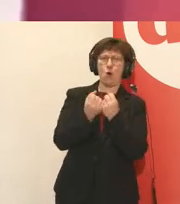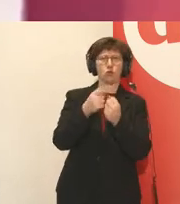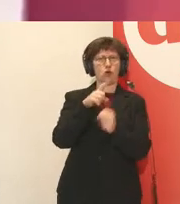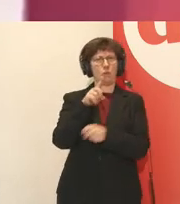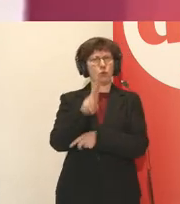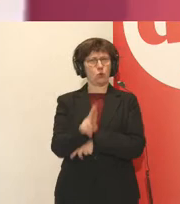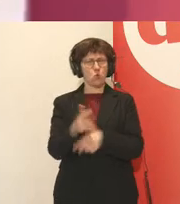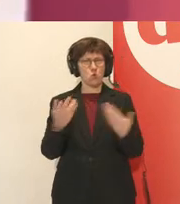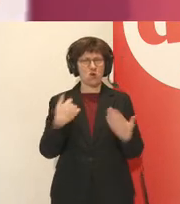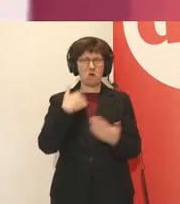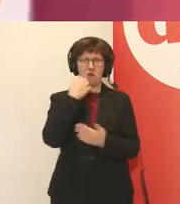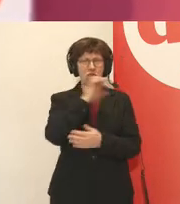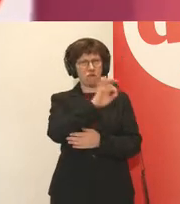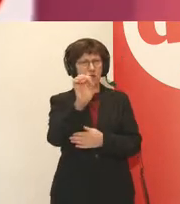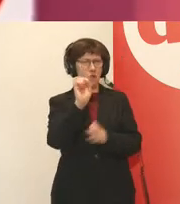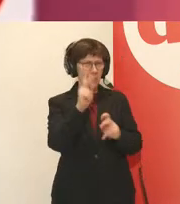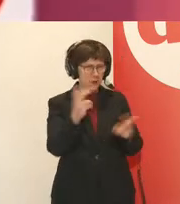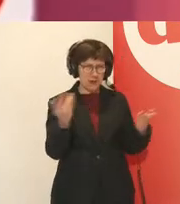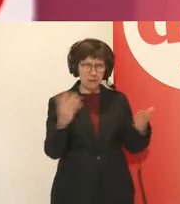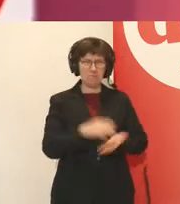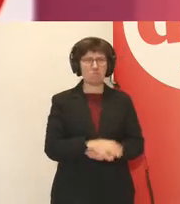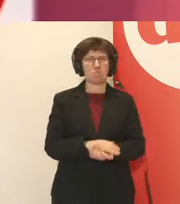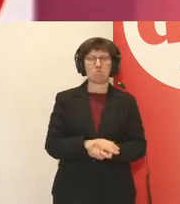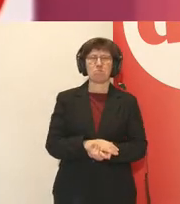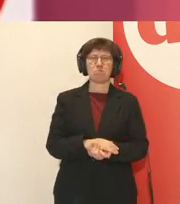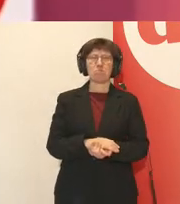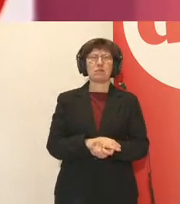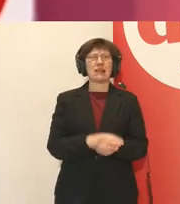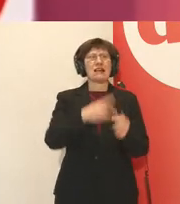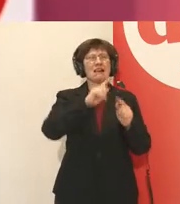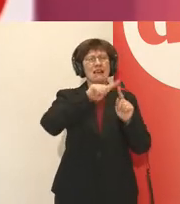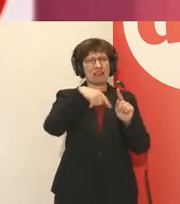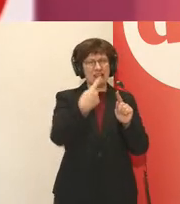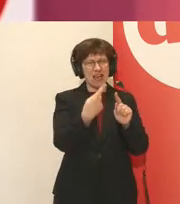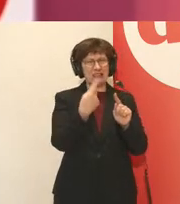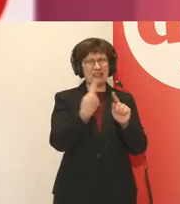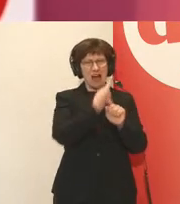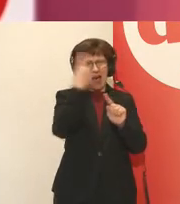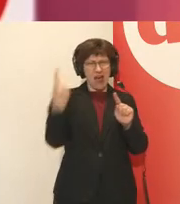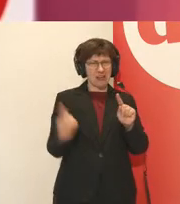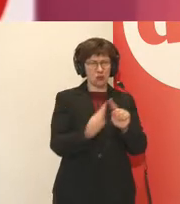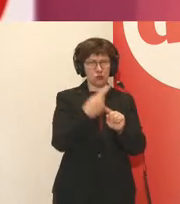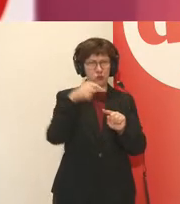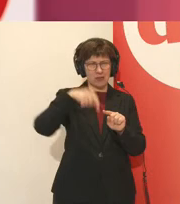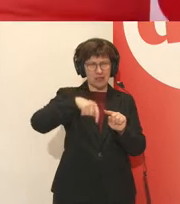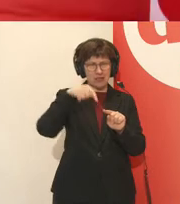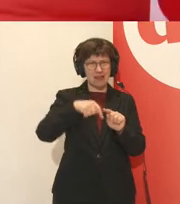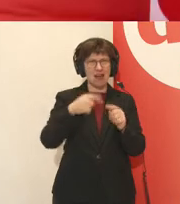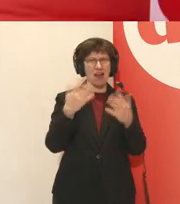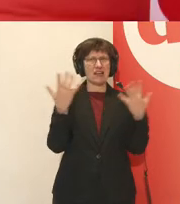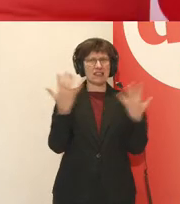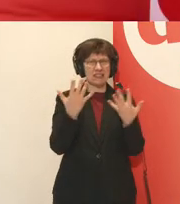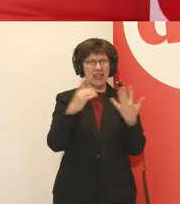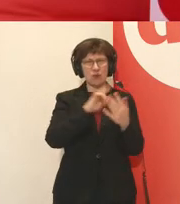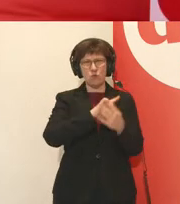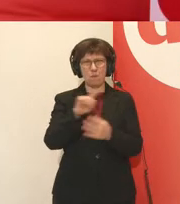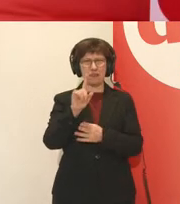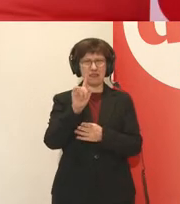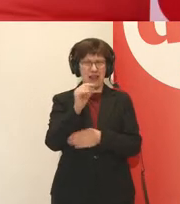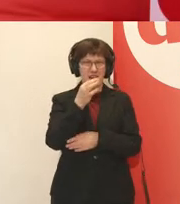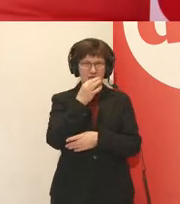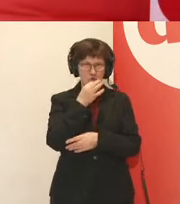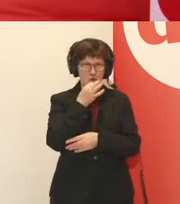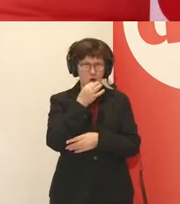ich hoffe das ist ok in der nächsten stunde hier von jetzt 10 uhr bis 11 uhr